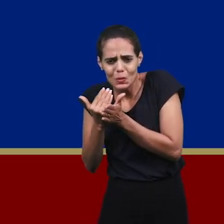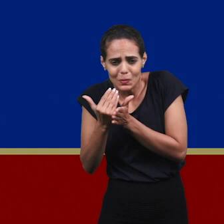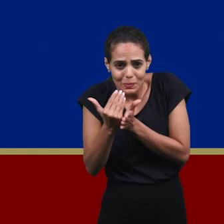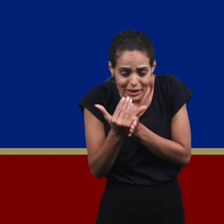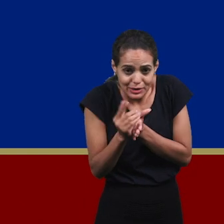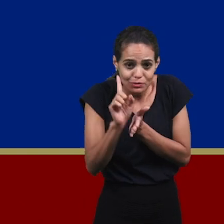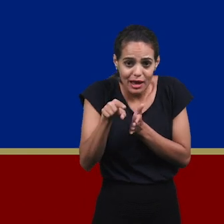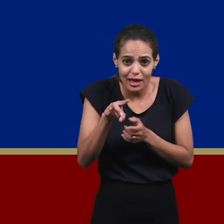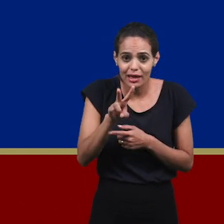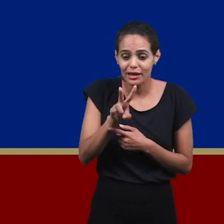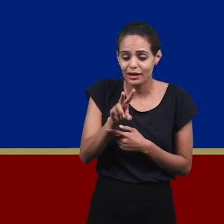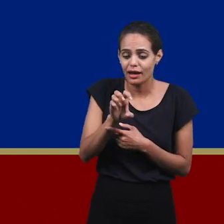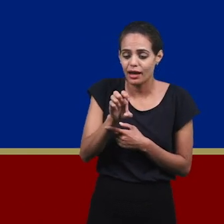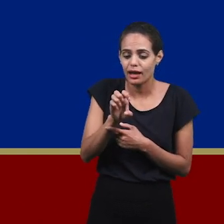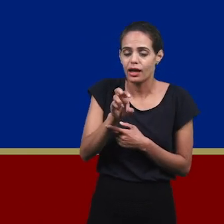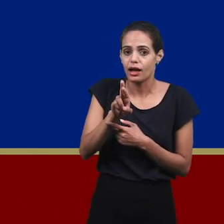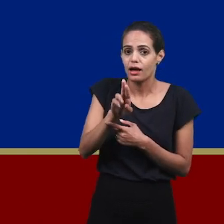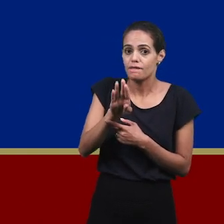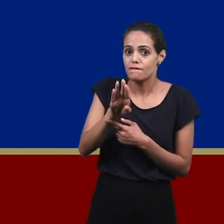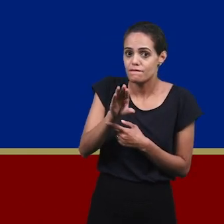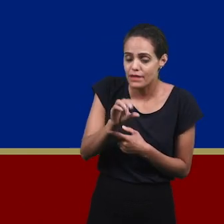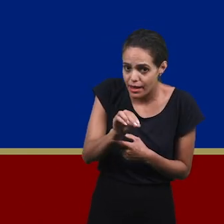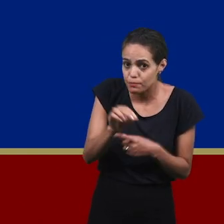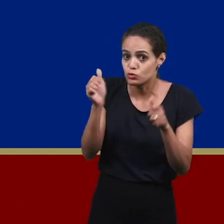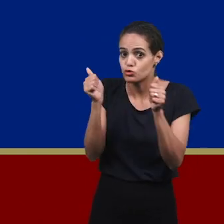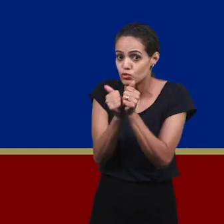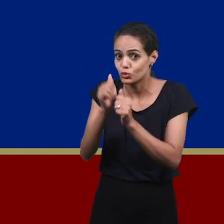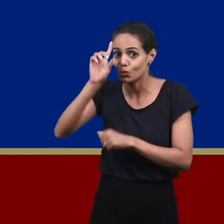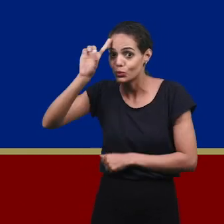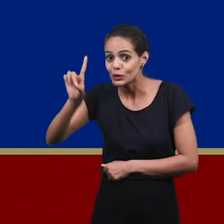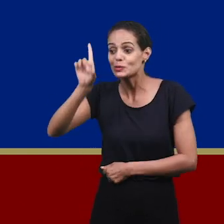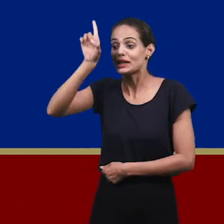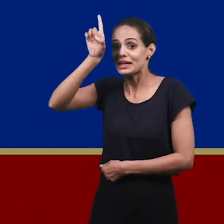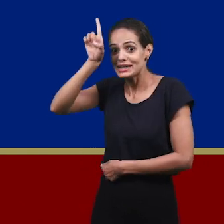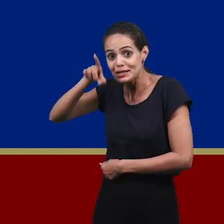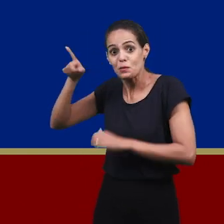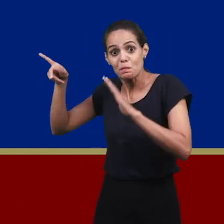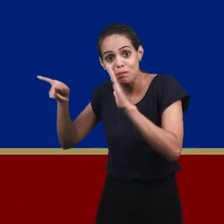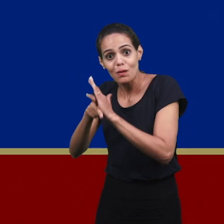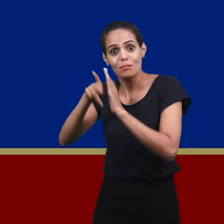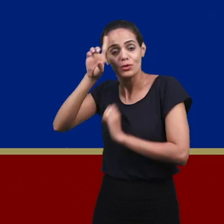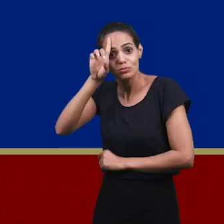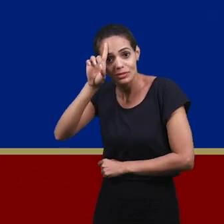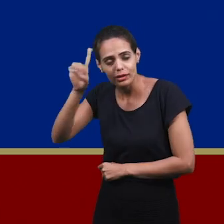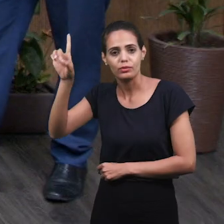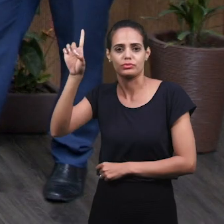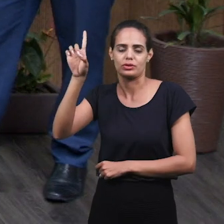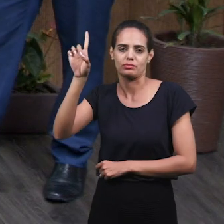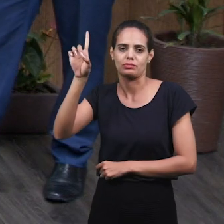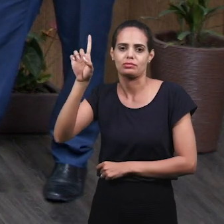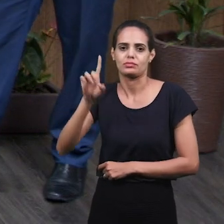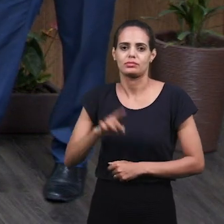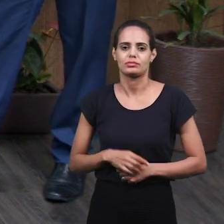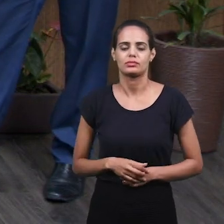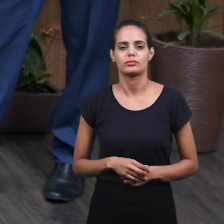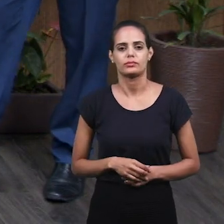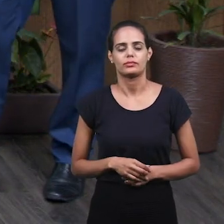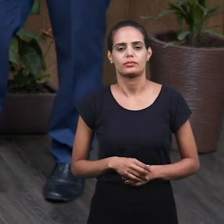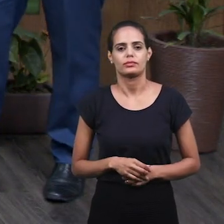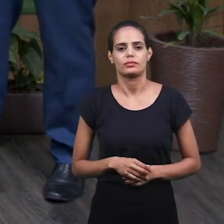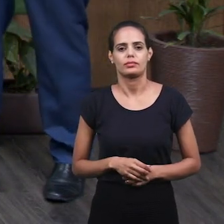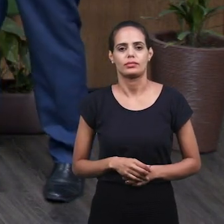Verbe était Dieu. » Voici Daniel, c'est le verset qui ouvre l'évangile de